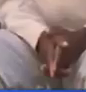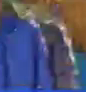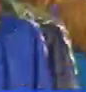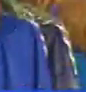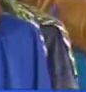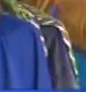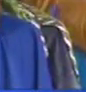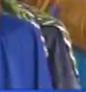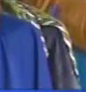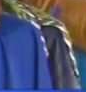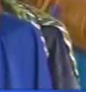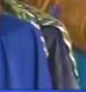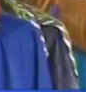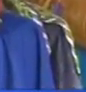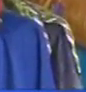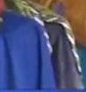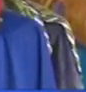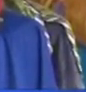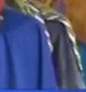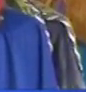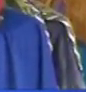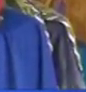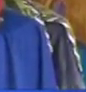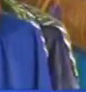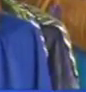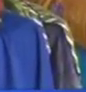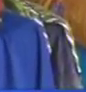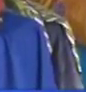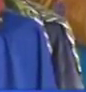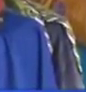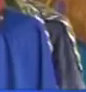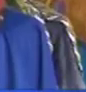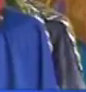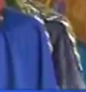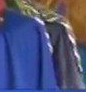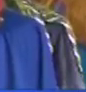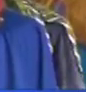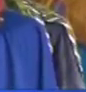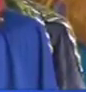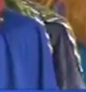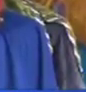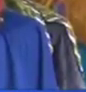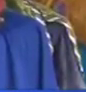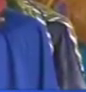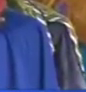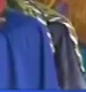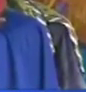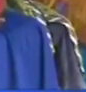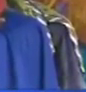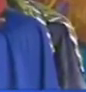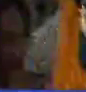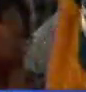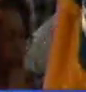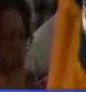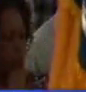la kaunti ya Kilifi, mheshimiwa Stanley Kenga. Mheshimiwa Stanley Kenga anayewakilisha wodi